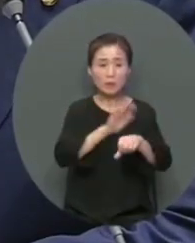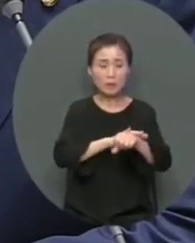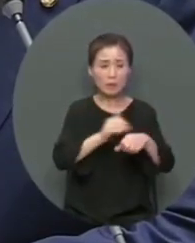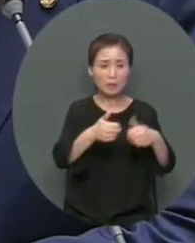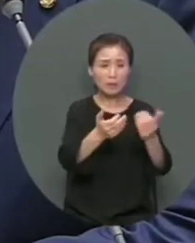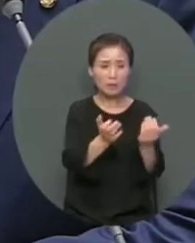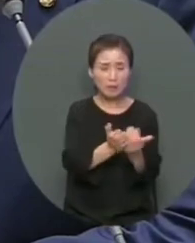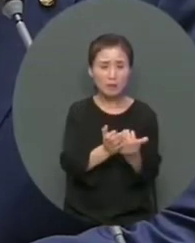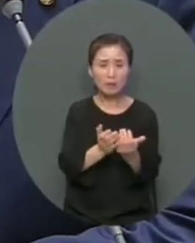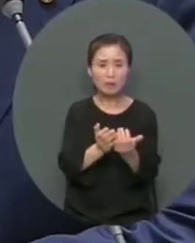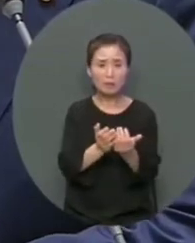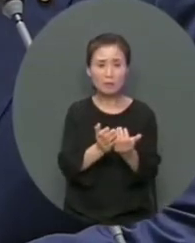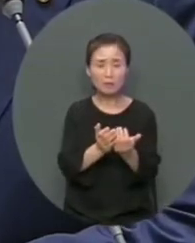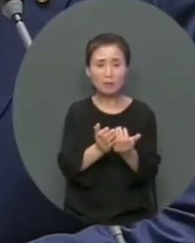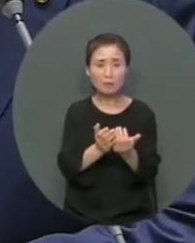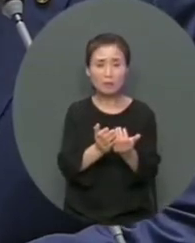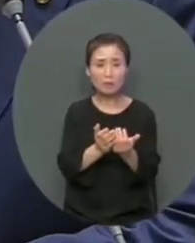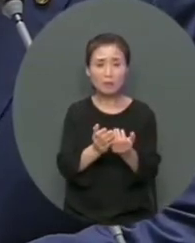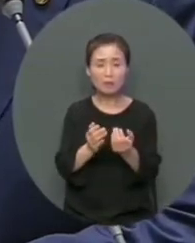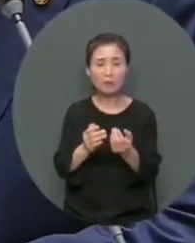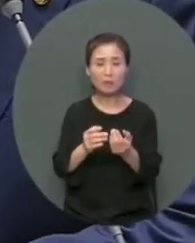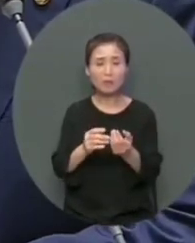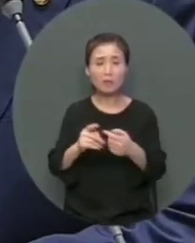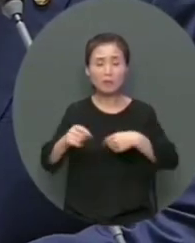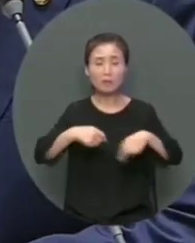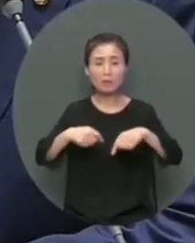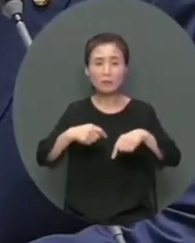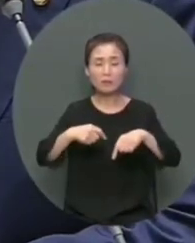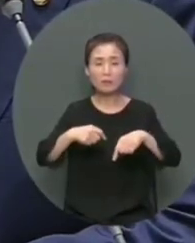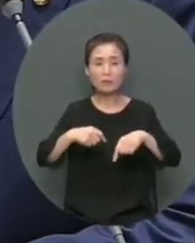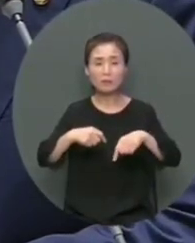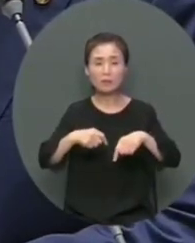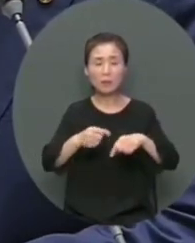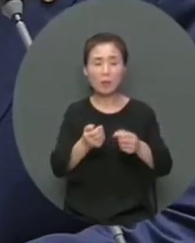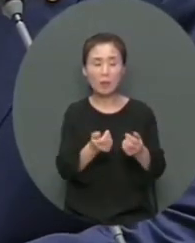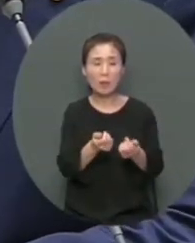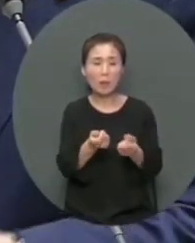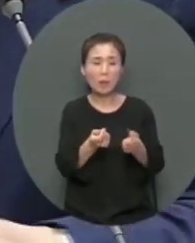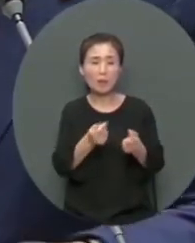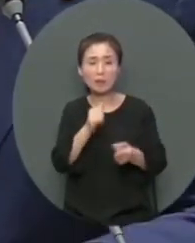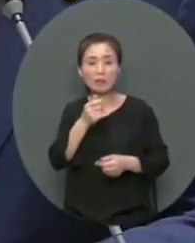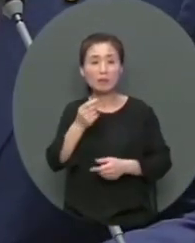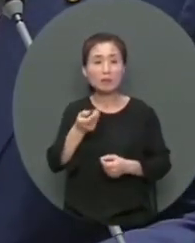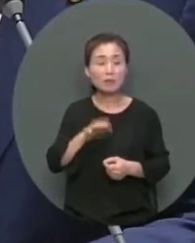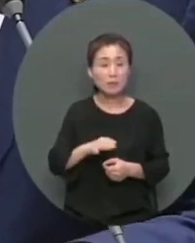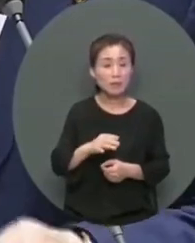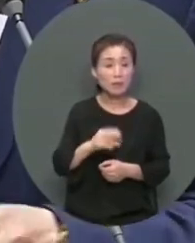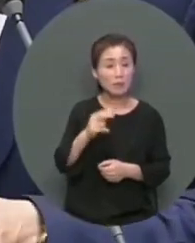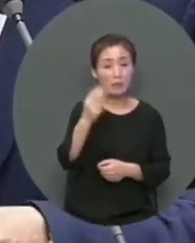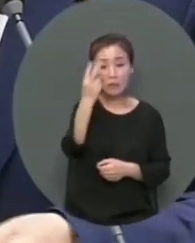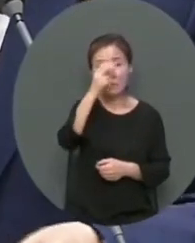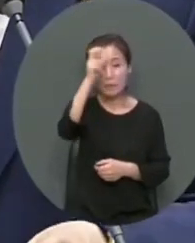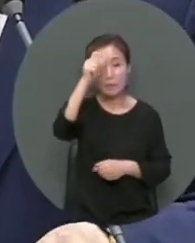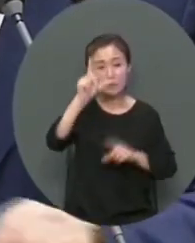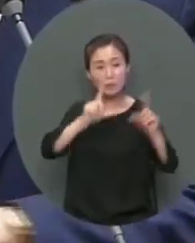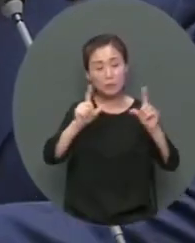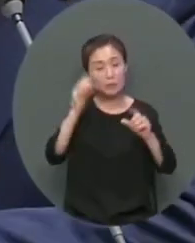검찰이 정치를 하고 있다 이렇게 생각하는데 동의 안 하시겠죠? 네, 전 그렇게 생각하지 않습니다. 네,